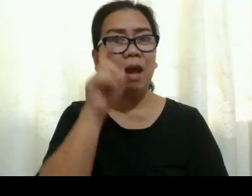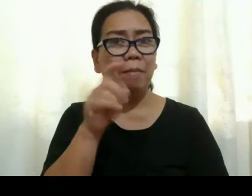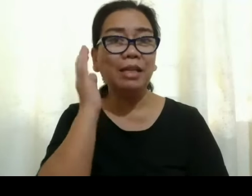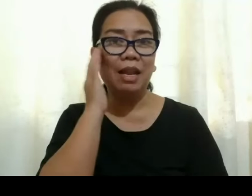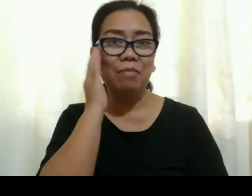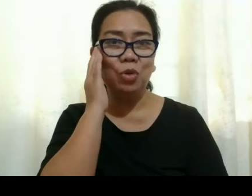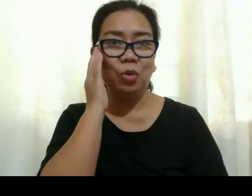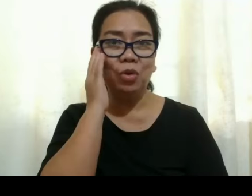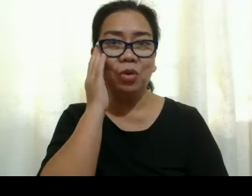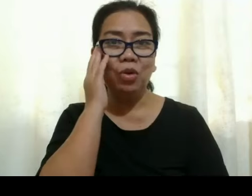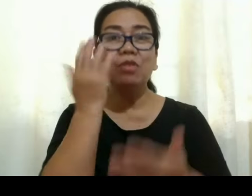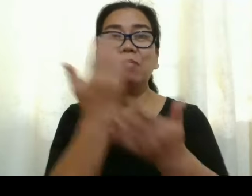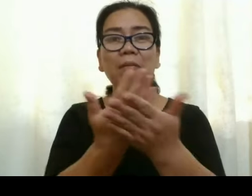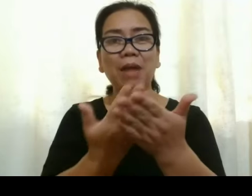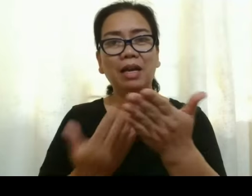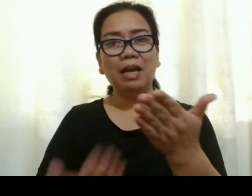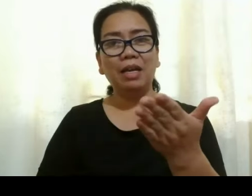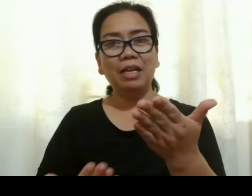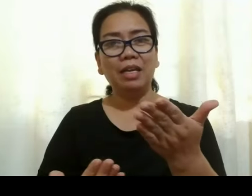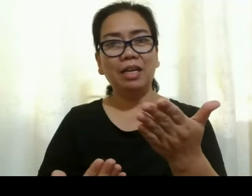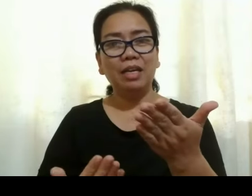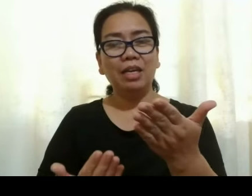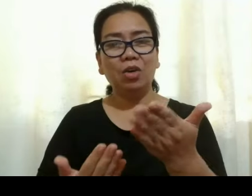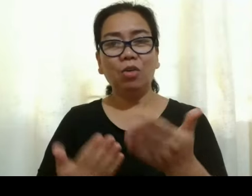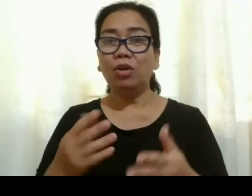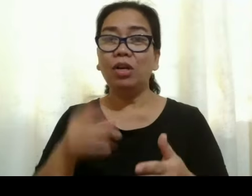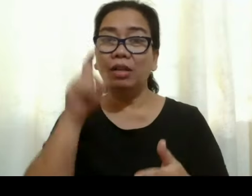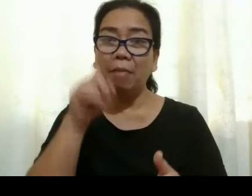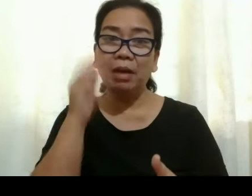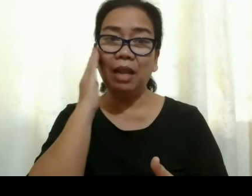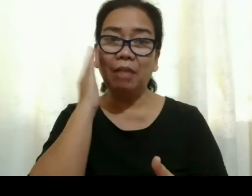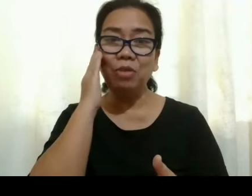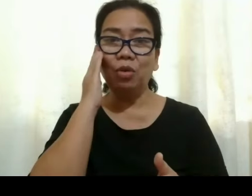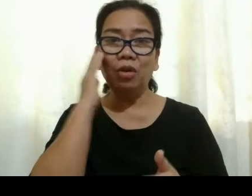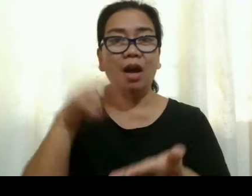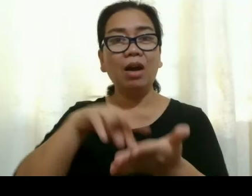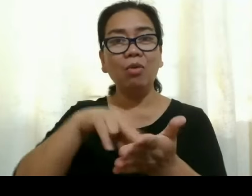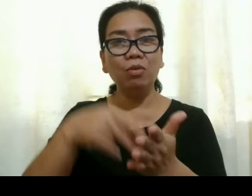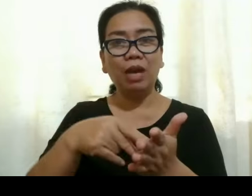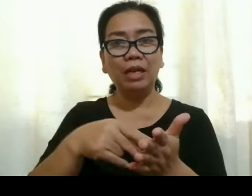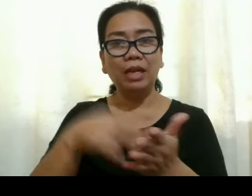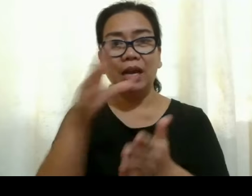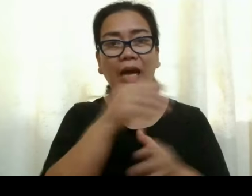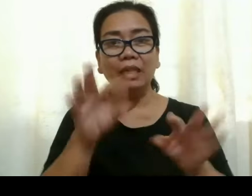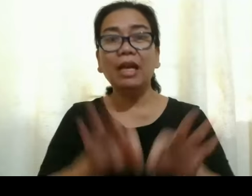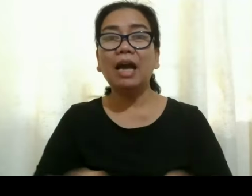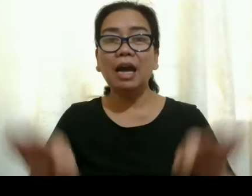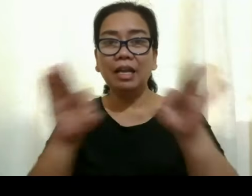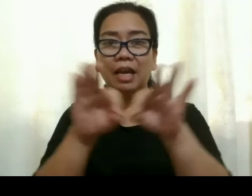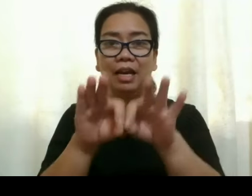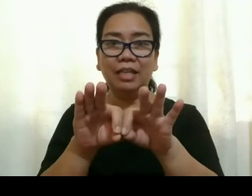Pilipino, dapat alam nyo yung mga bagay or dapat alam nyo ang kahulugan